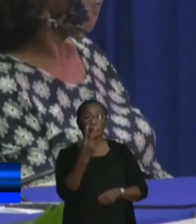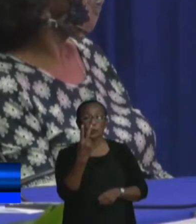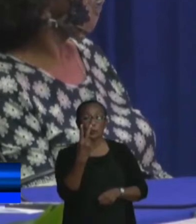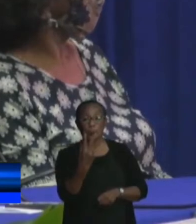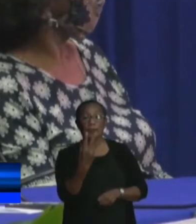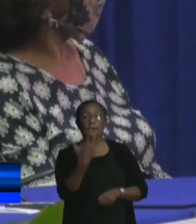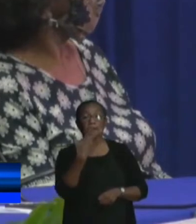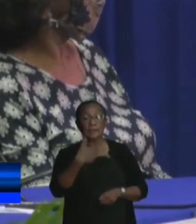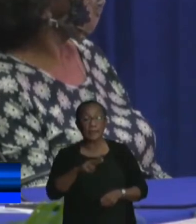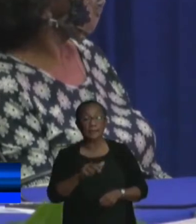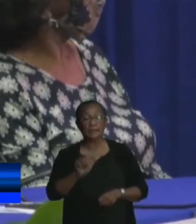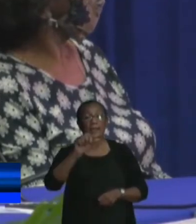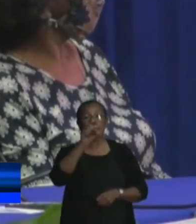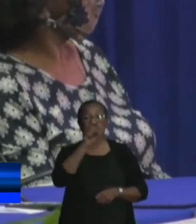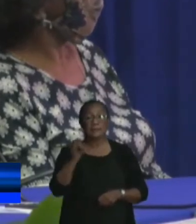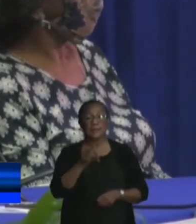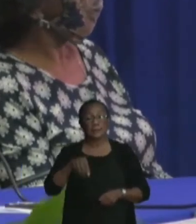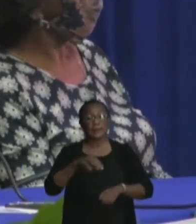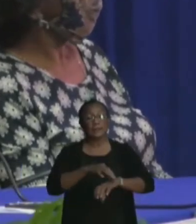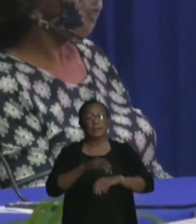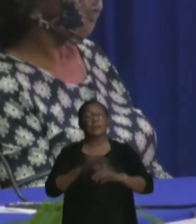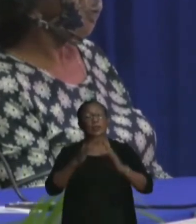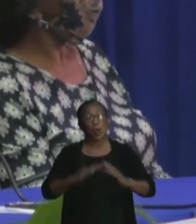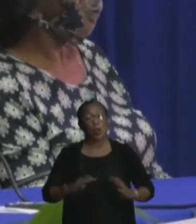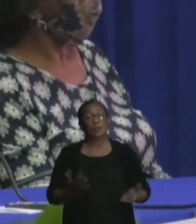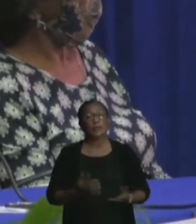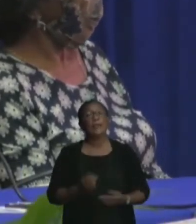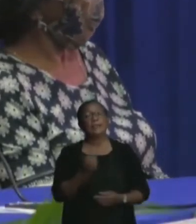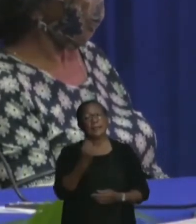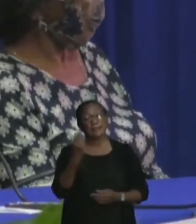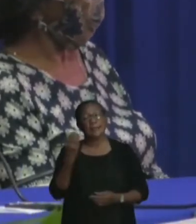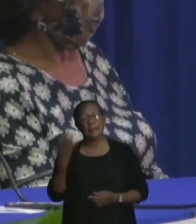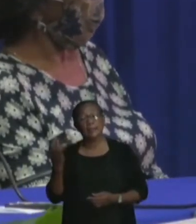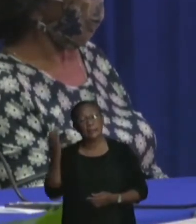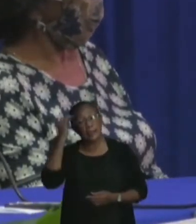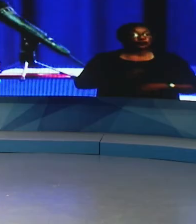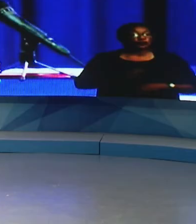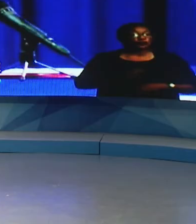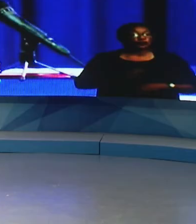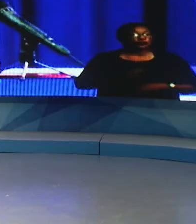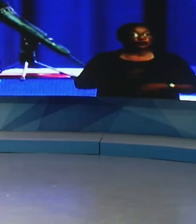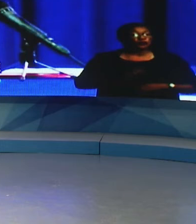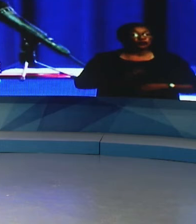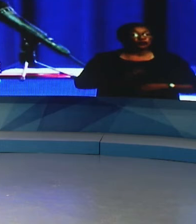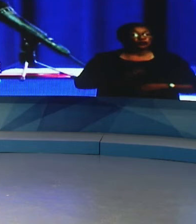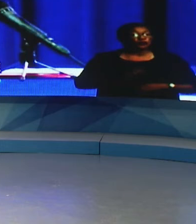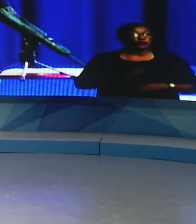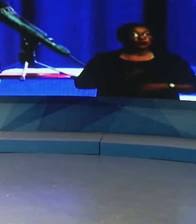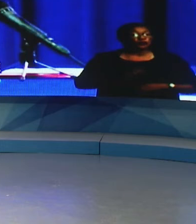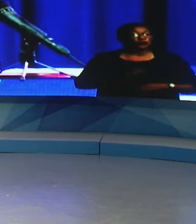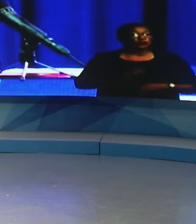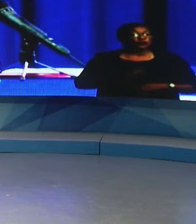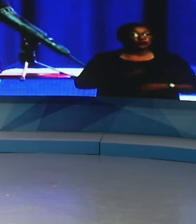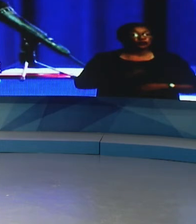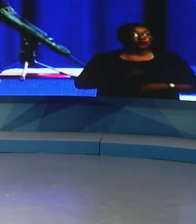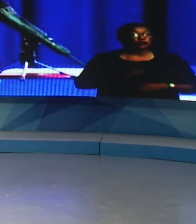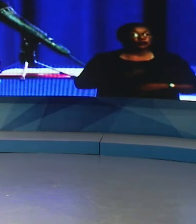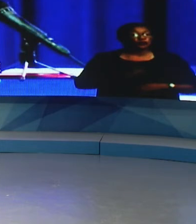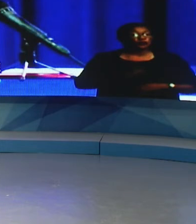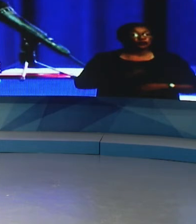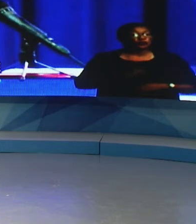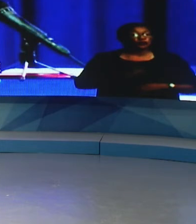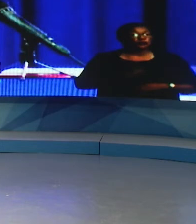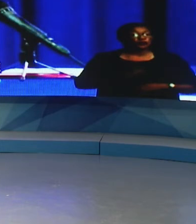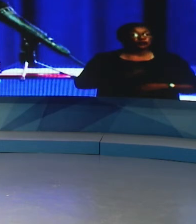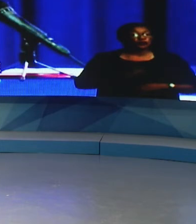AZP. Dat is denk ik zijn de getallen die u wilde weten. Dat was de infectioloog Steffen